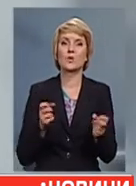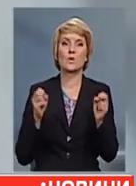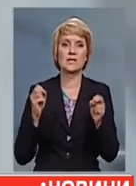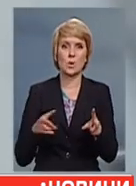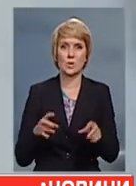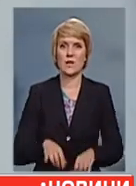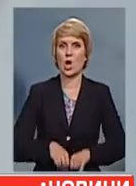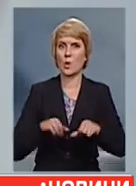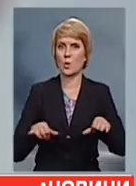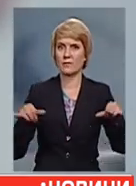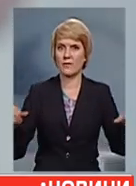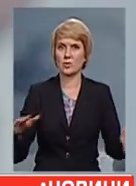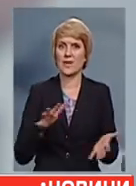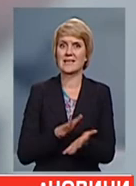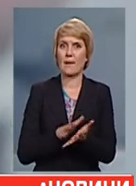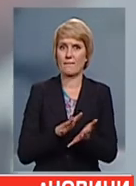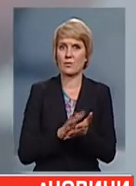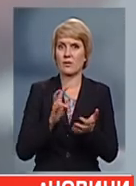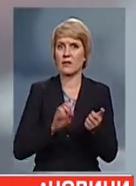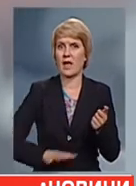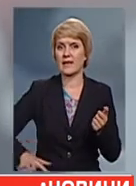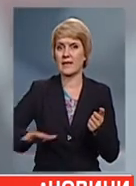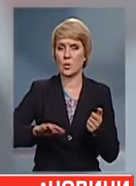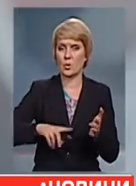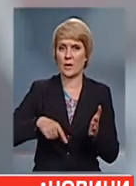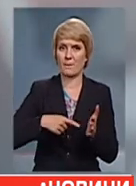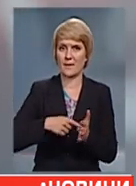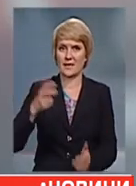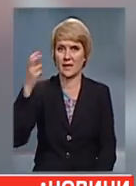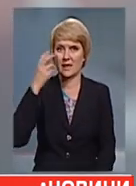розповсюдження забруднення на територію міста Києва не існує.